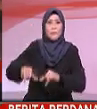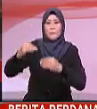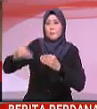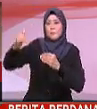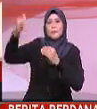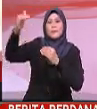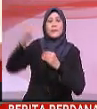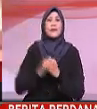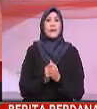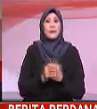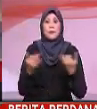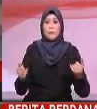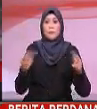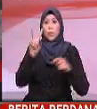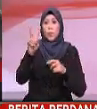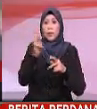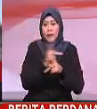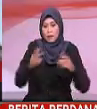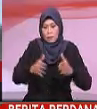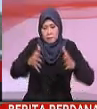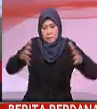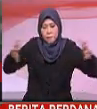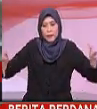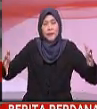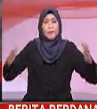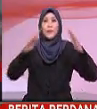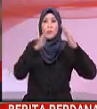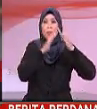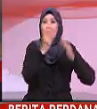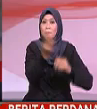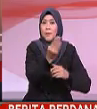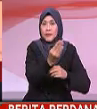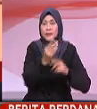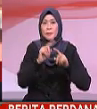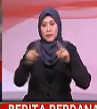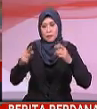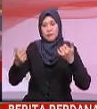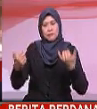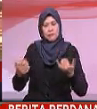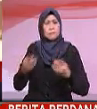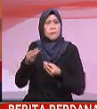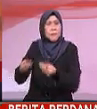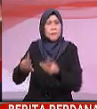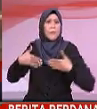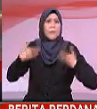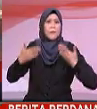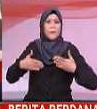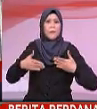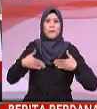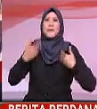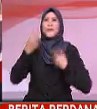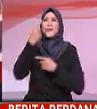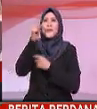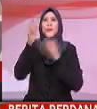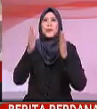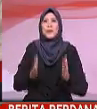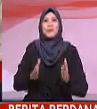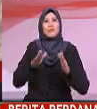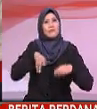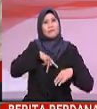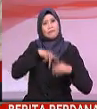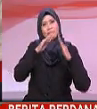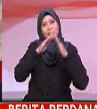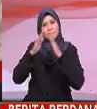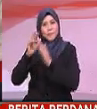Dengan keluasan dua kali saiz perumahan awam sedia ada, ia nyata memberi kegembiraan kepada pemilik Razak Mas